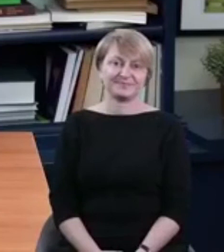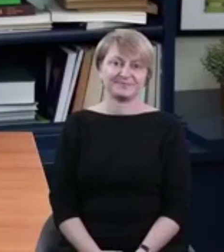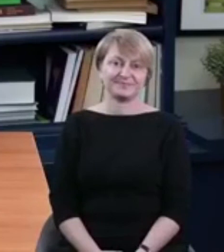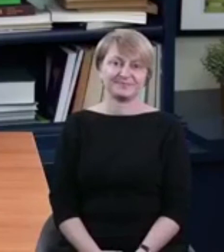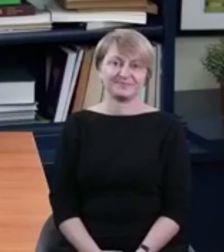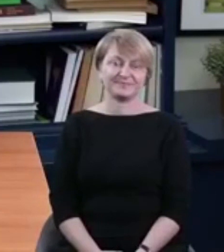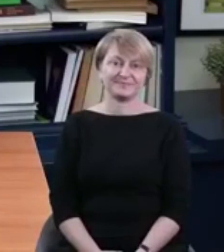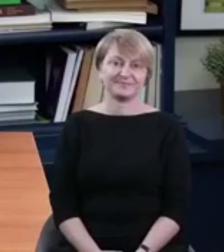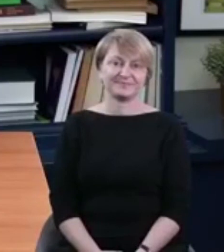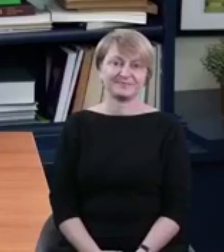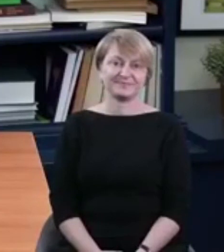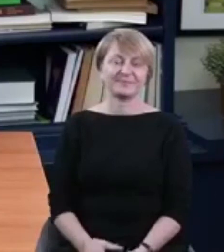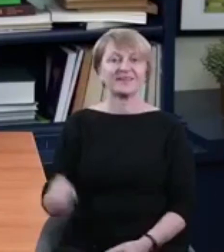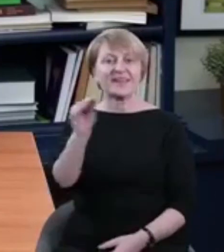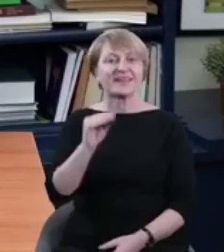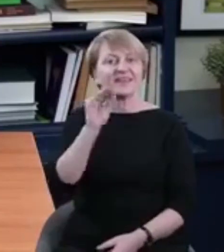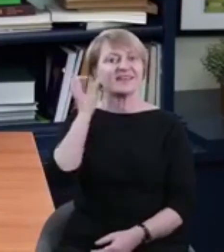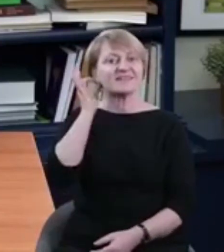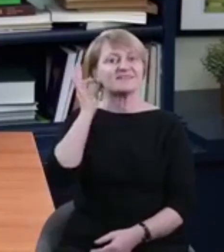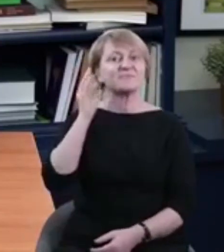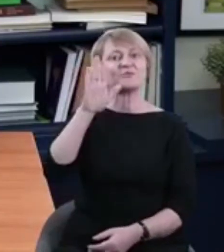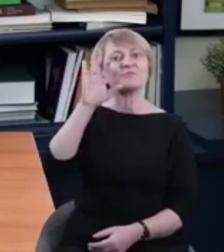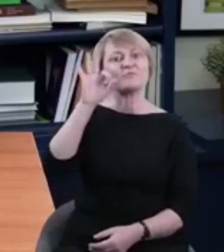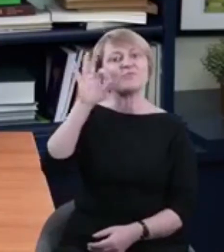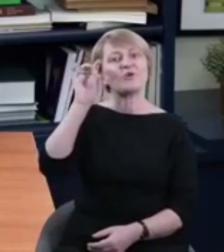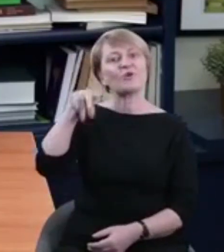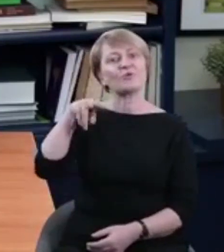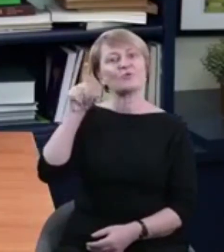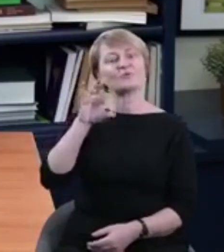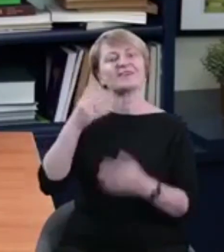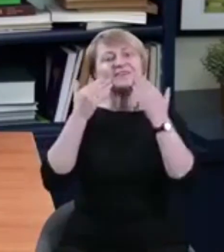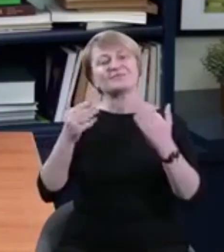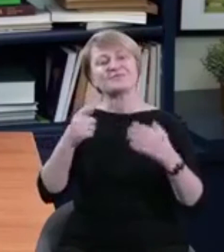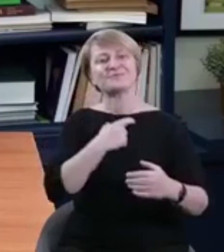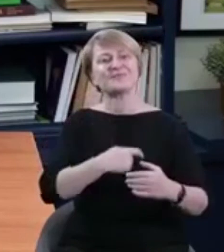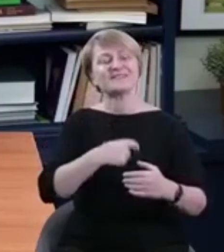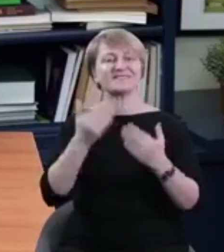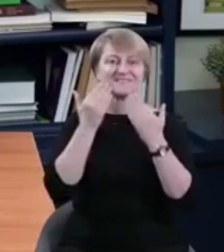co w pani bogusia pan mariusz dziękuję serdecznie za życzenia